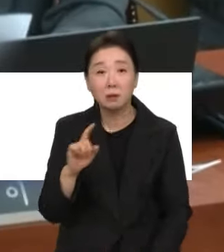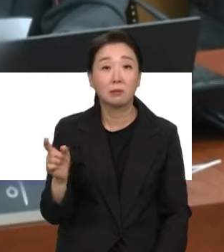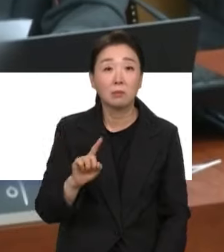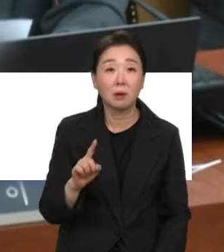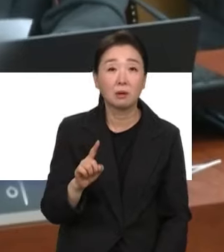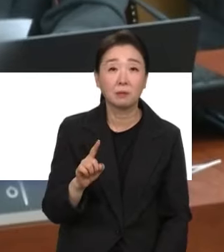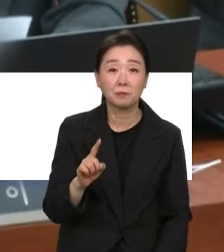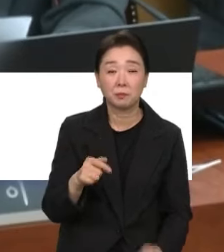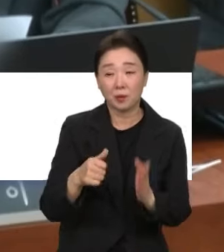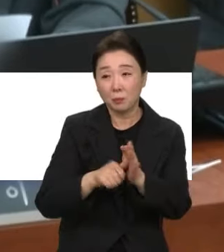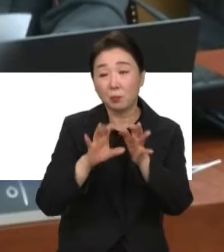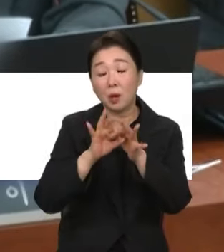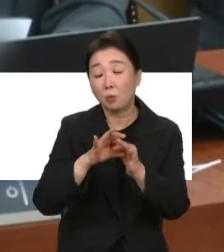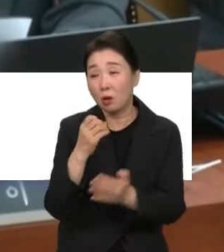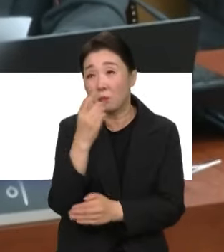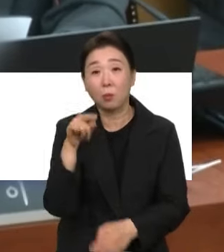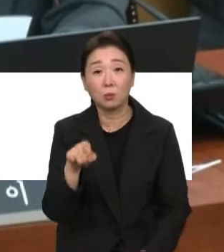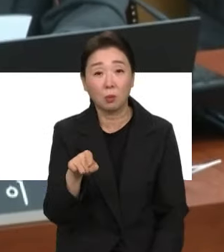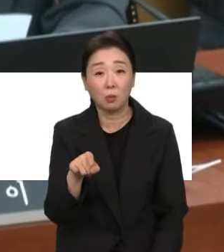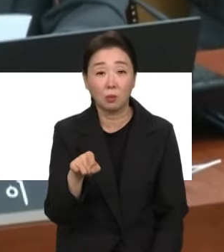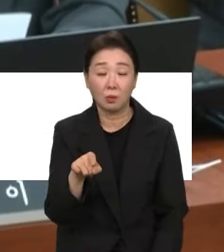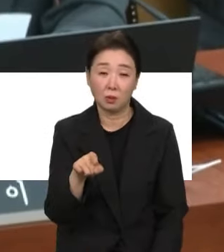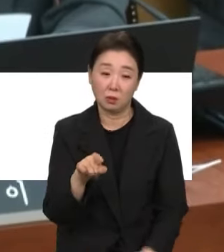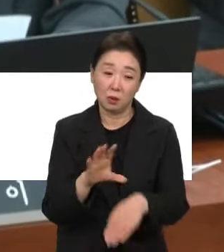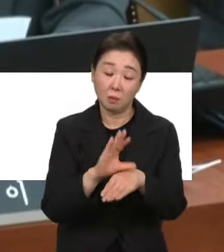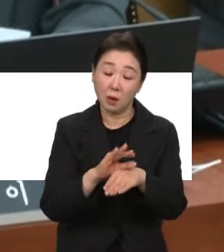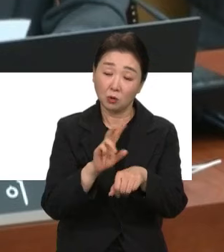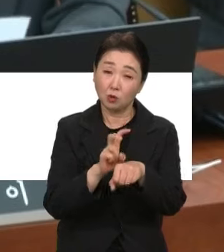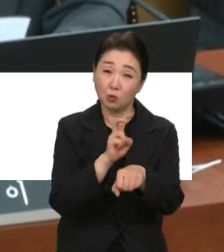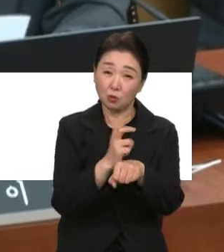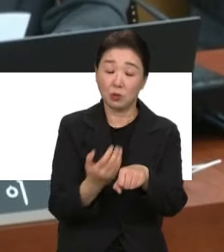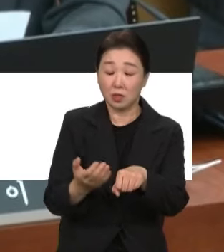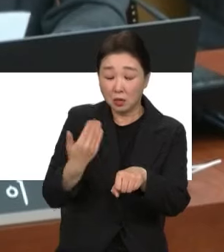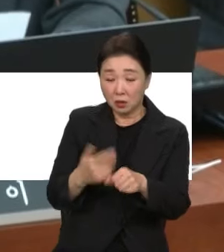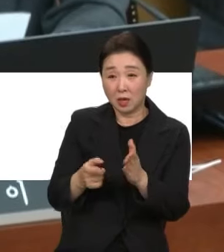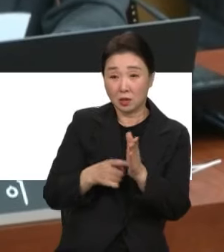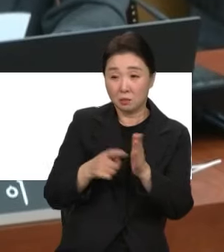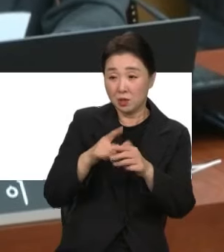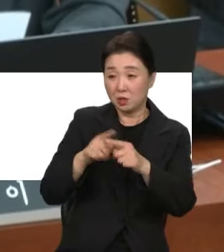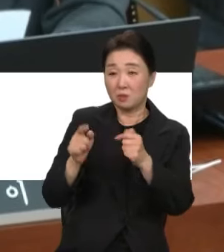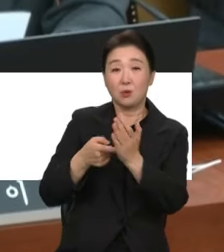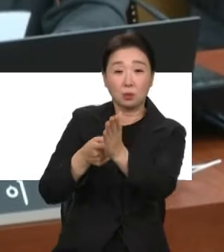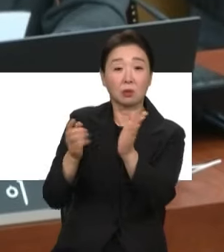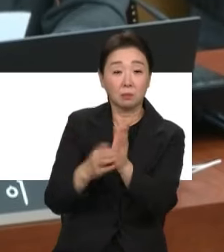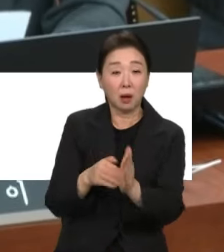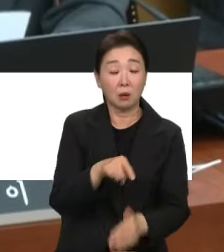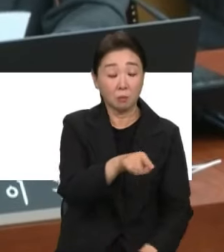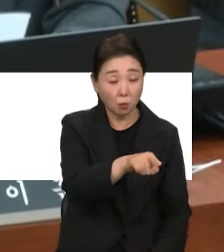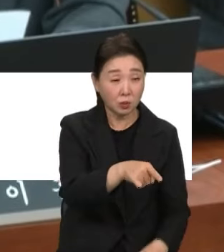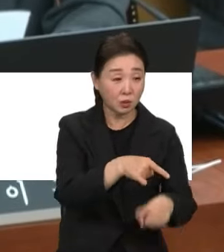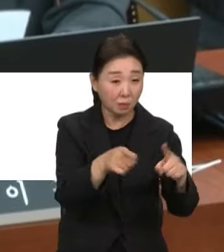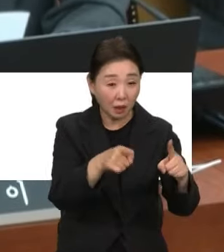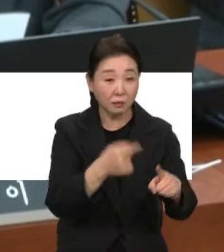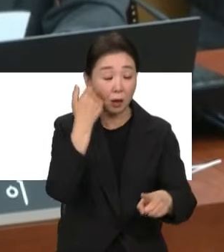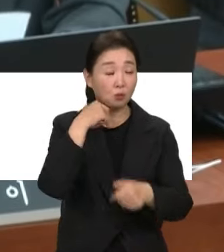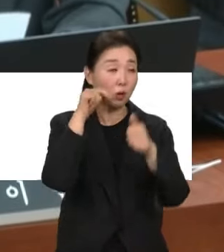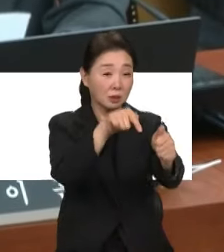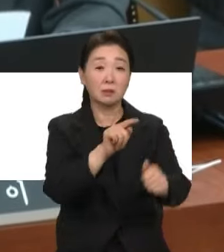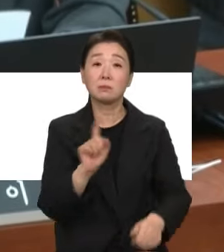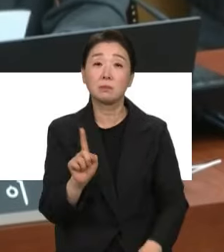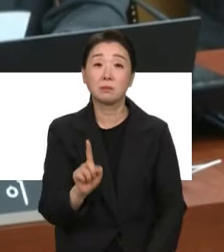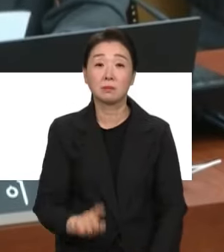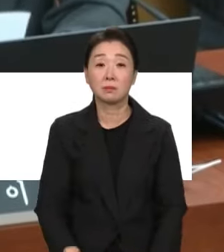보도권. 방송 22시간 전에 긴급 심의 요청했어요. 본인이 판단한 건가요? 누구시